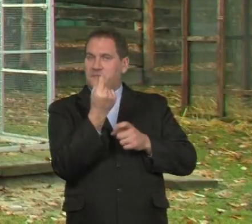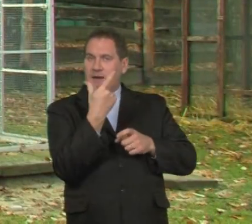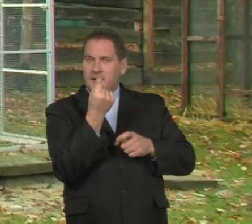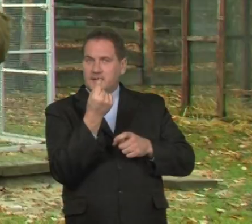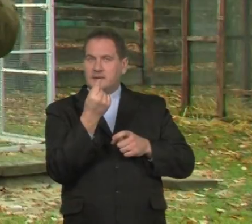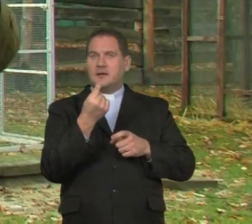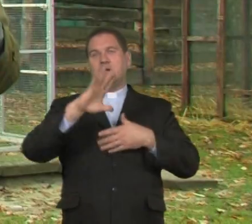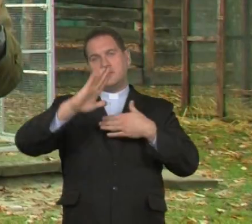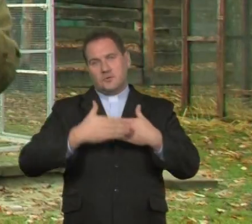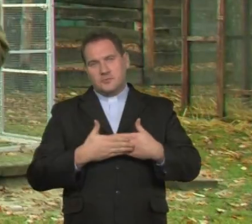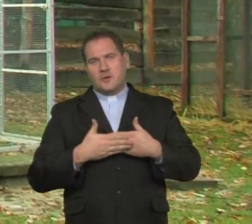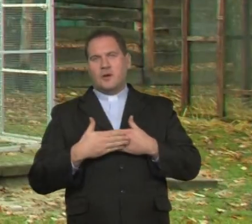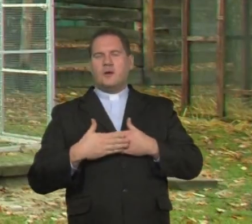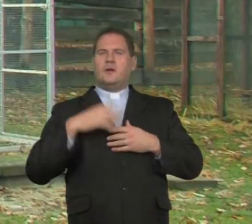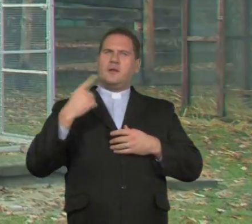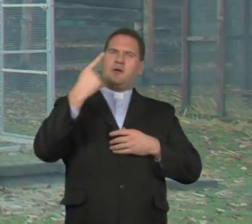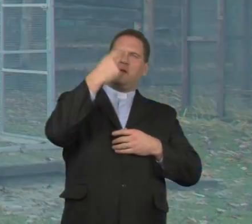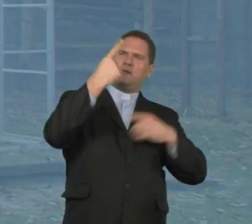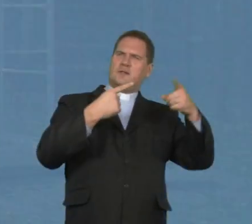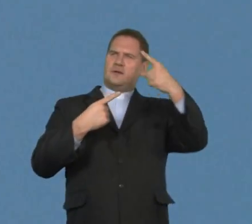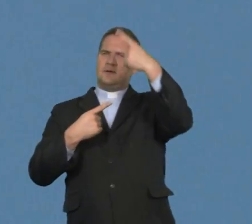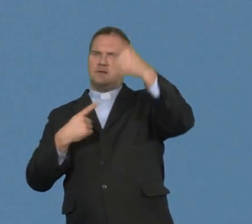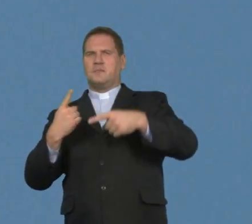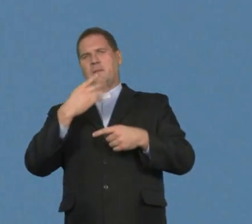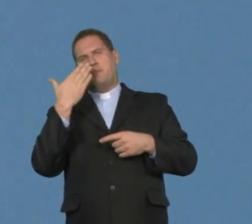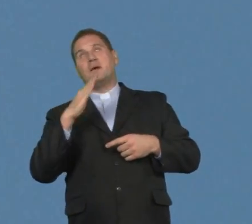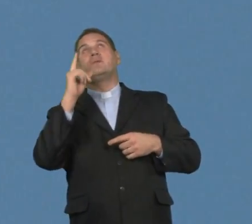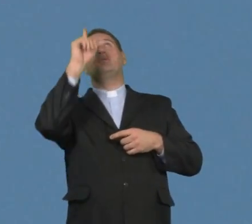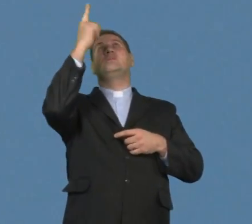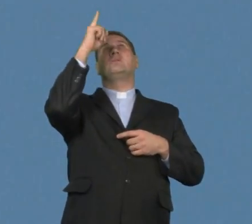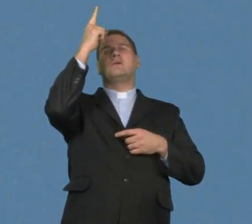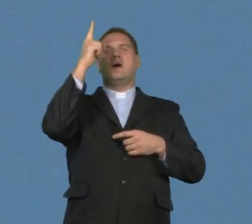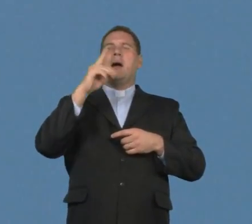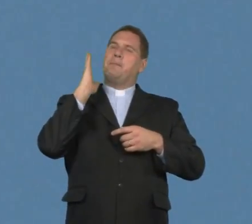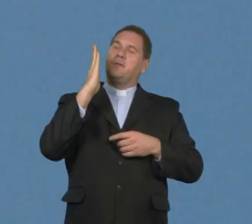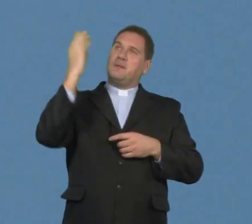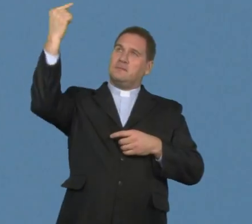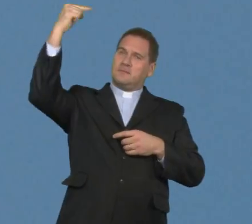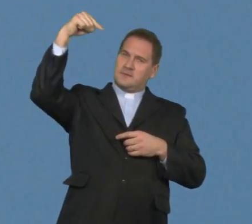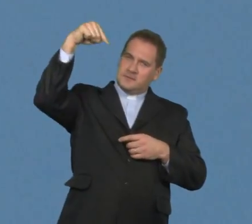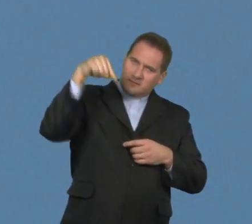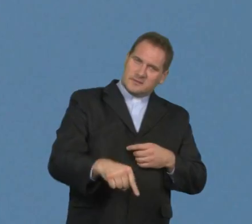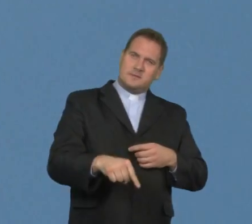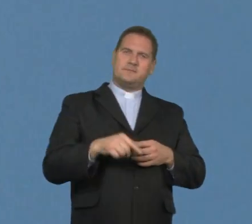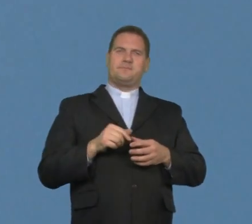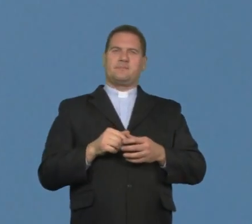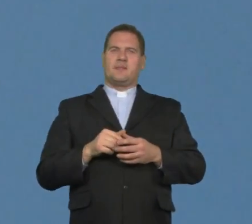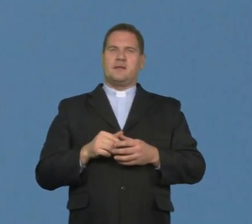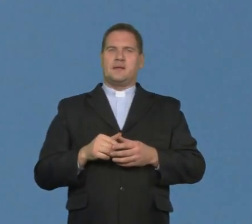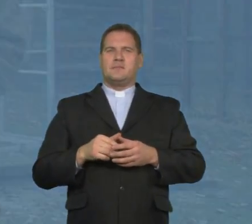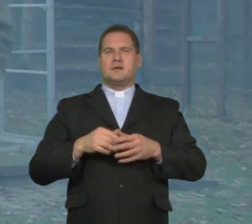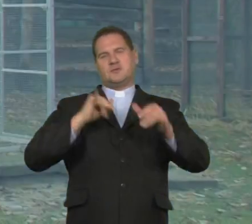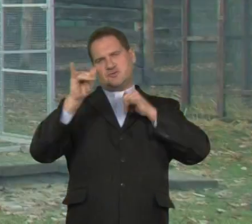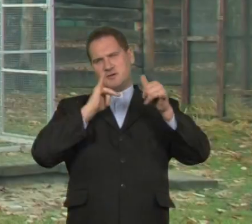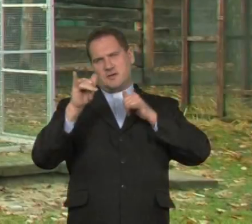czyli pani myszołowowa z panem myszołowem biorą ślub, to latają bardzo wysoko na niebie i potem pikują w